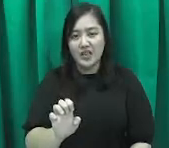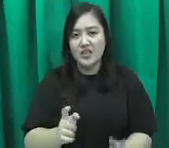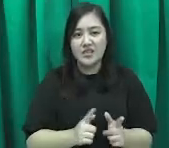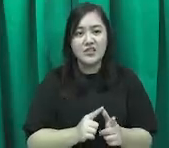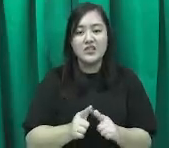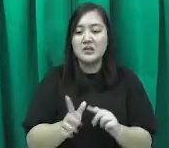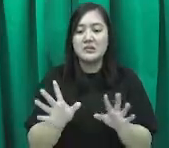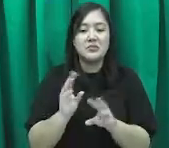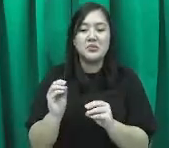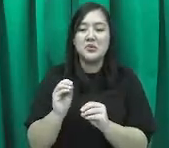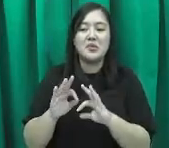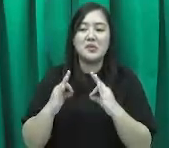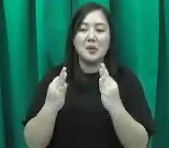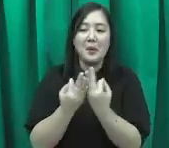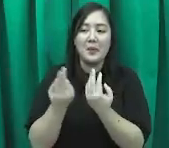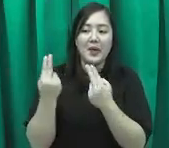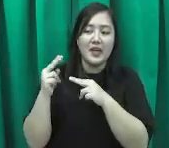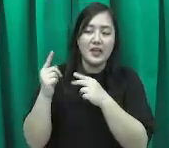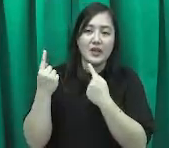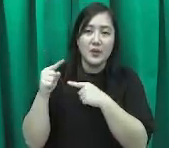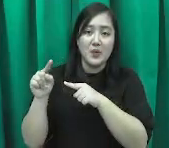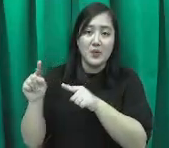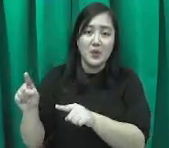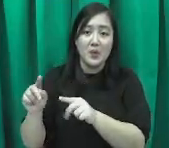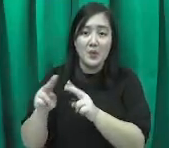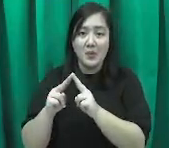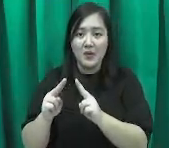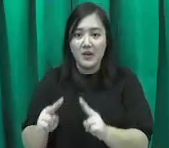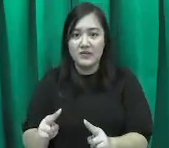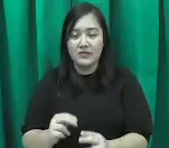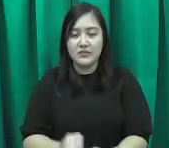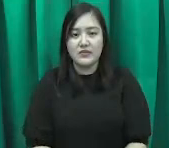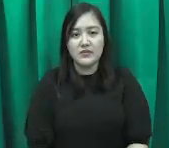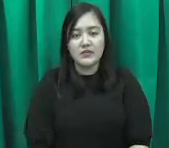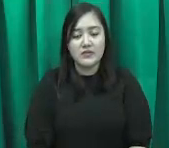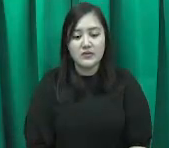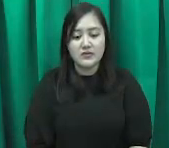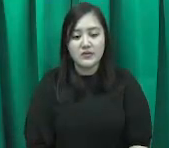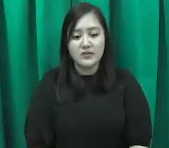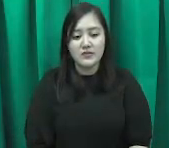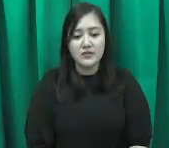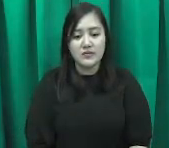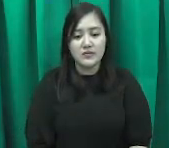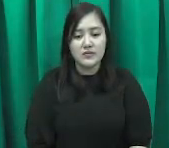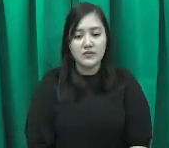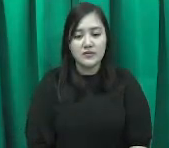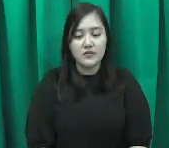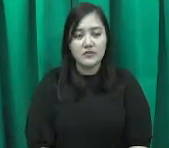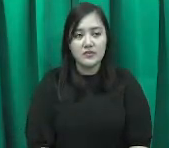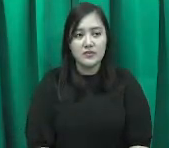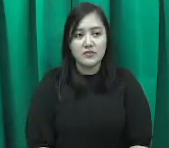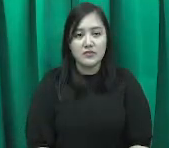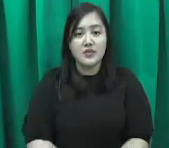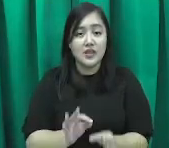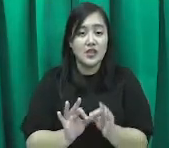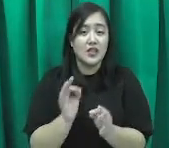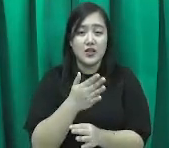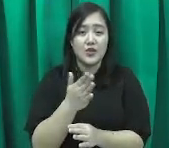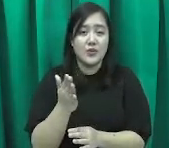mo, babalik ka sa pamilya family. Mo. Yeah. Kung hindi mo naayos ang pamilya mo, during the time na nasa servisyo ka, napabayaan